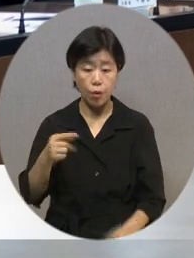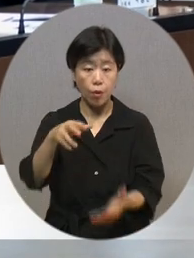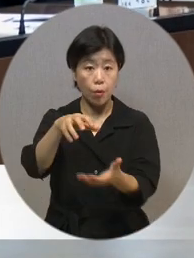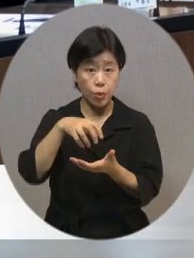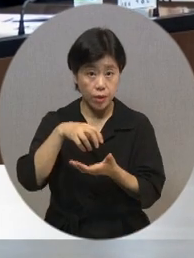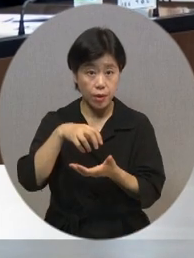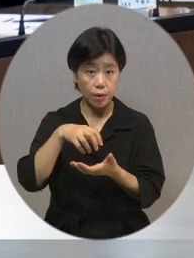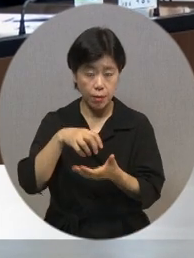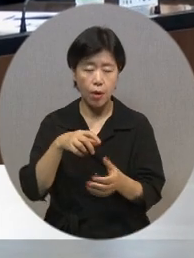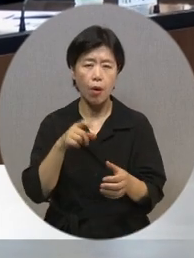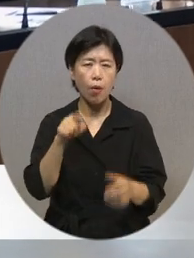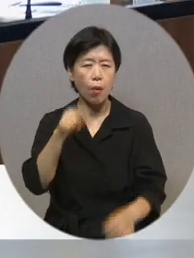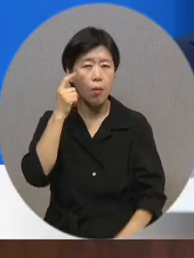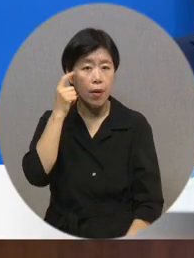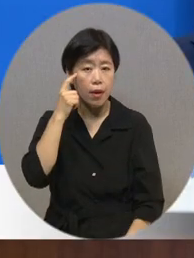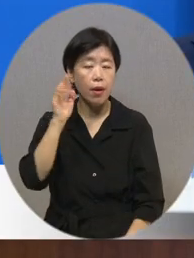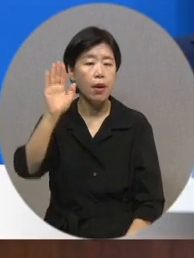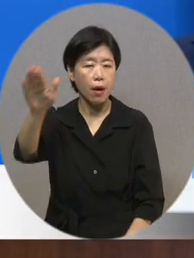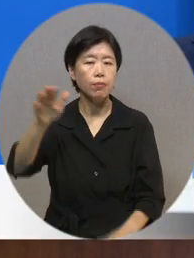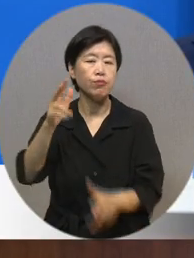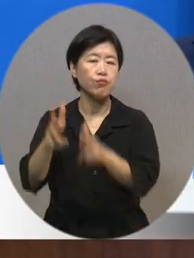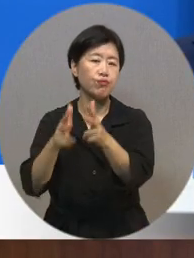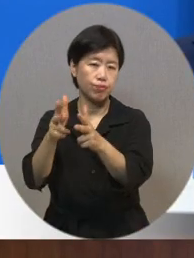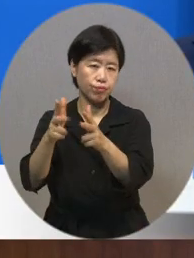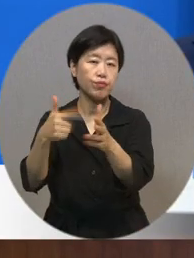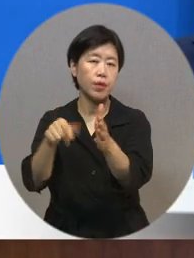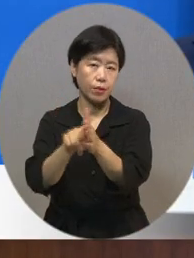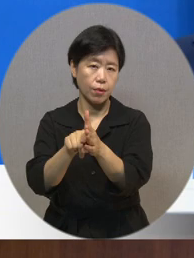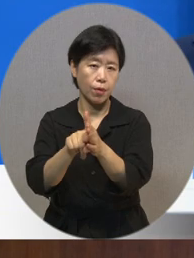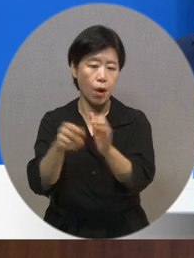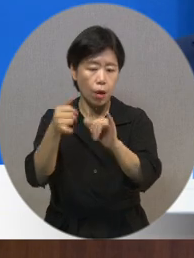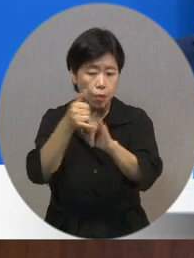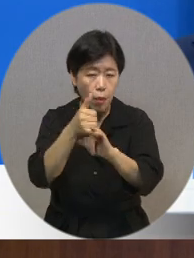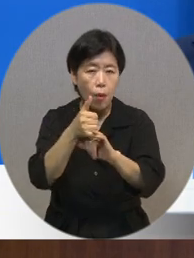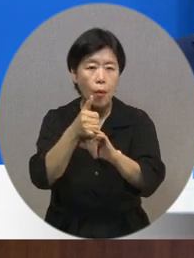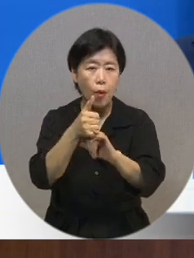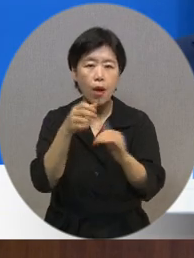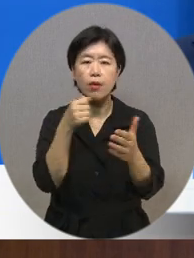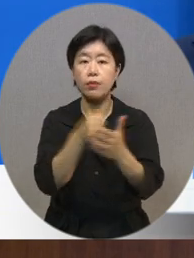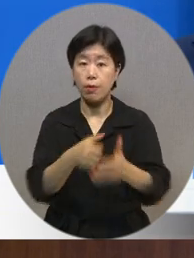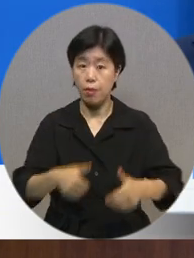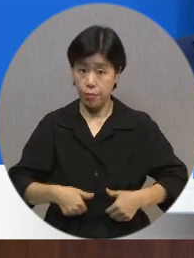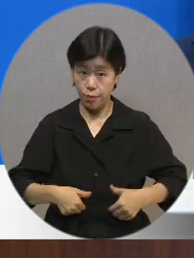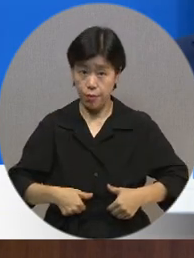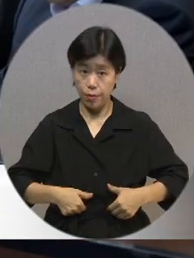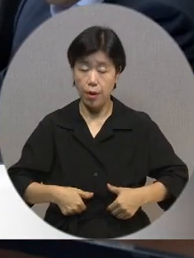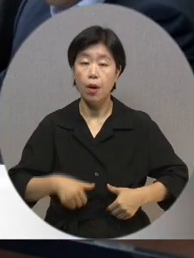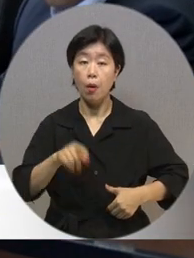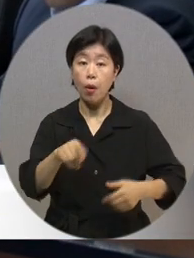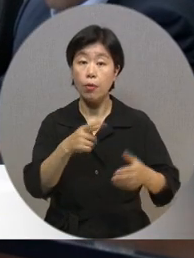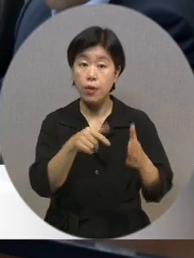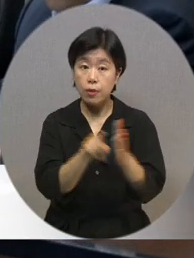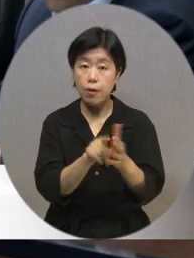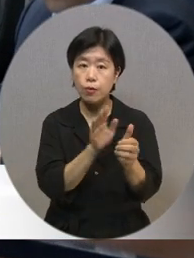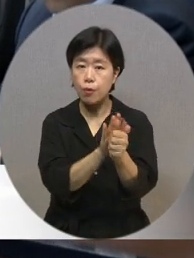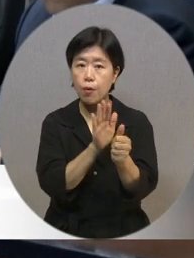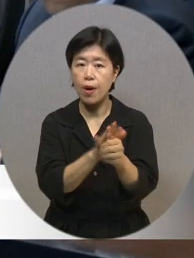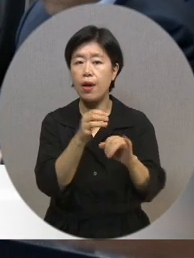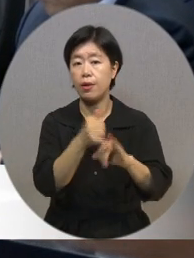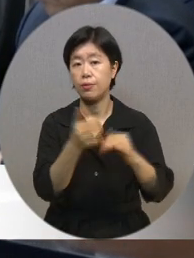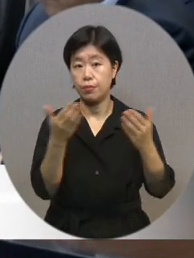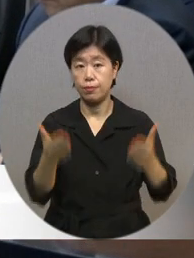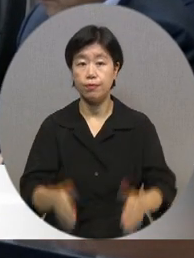산업을 위한 핵심 사업으로 반드시 공모에 선정되도록 적극 지원하겠다며 석유화학